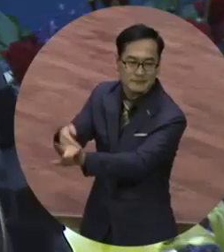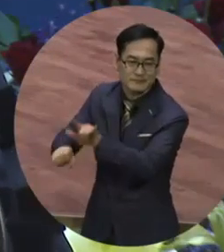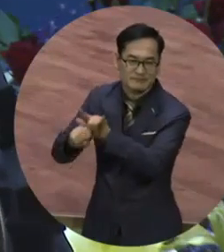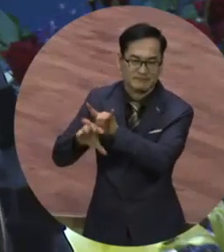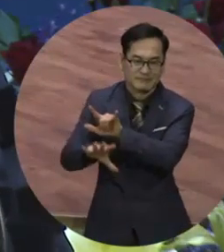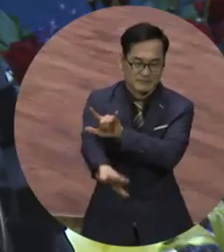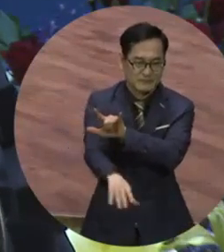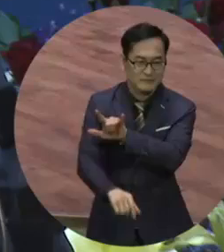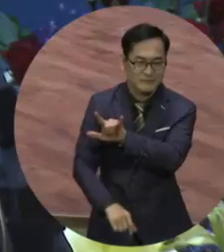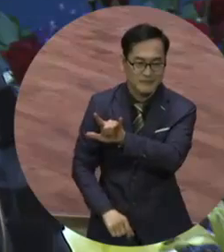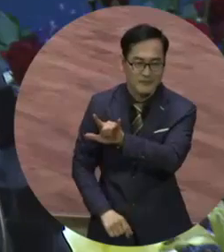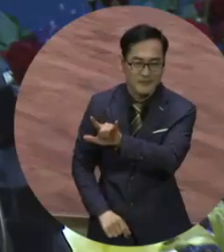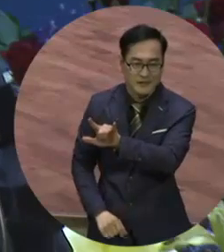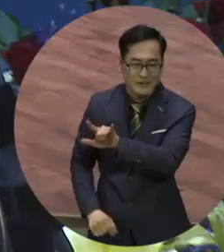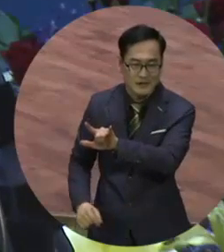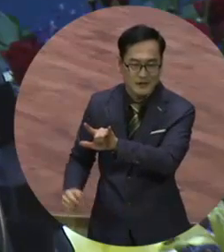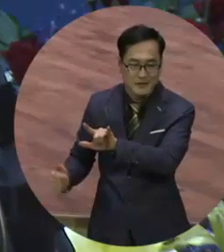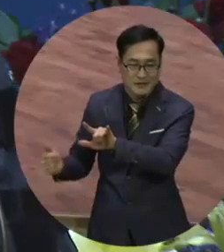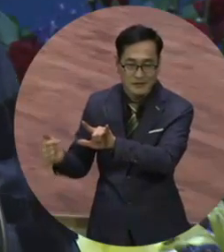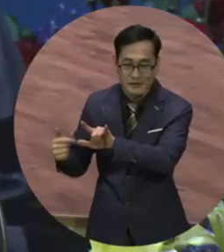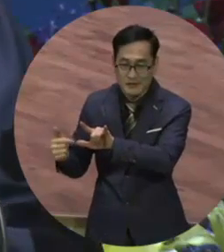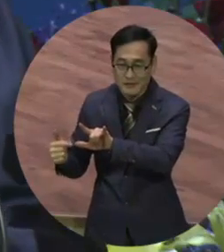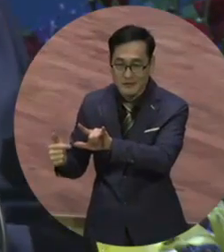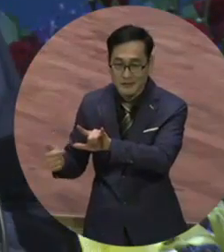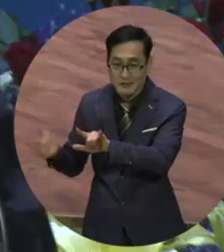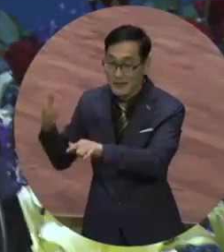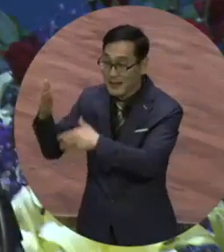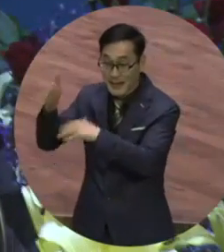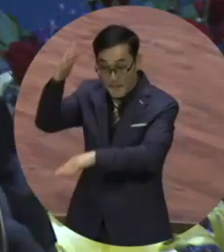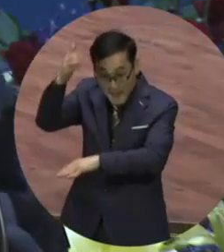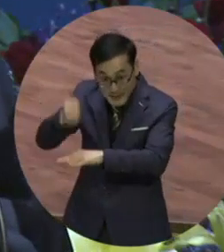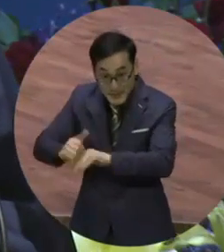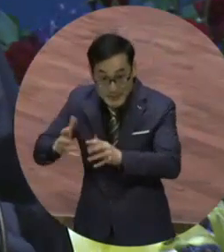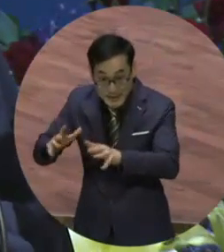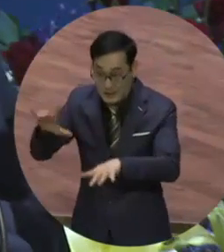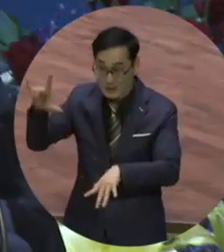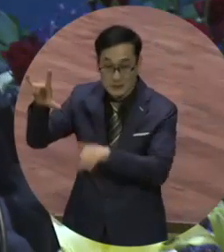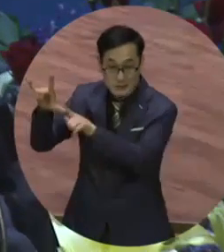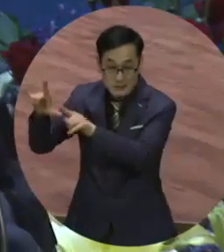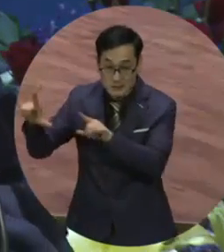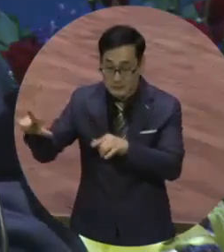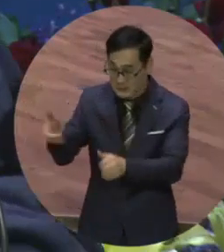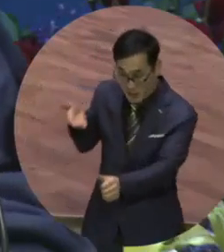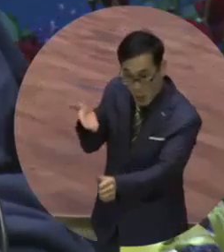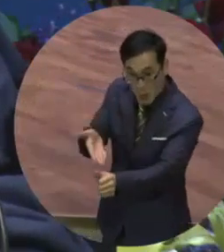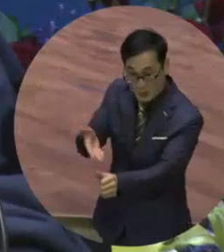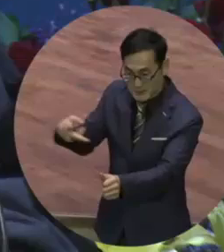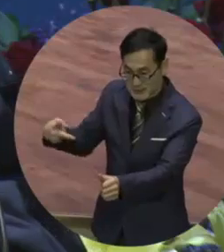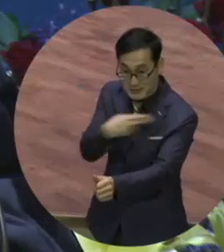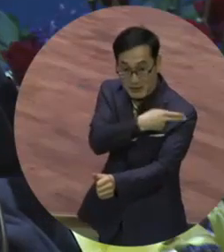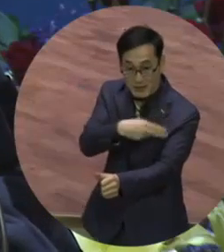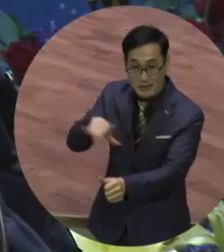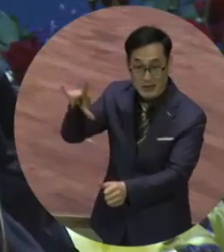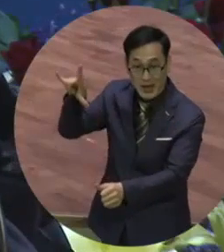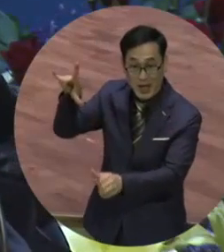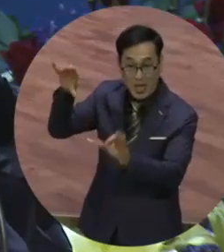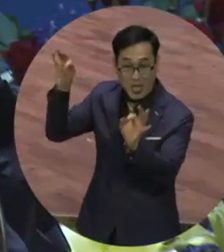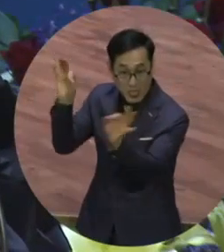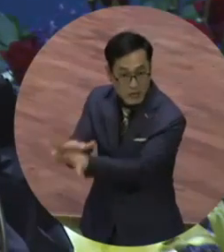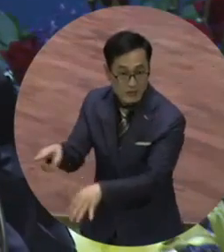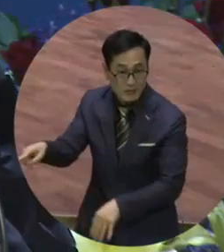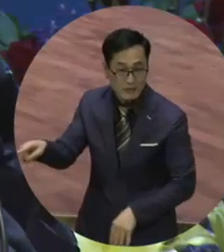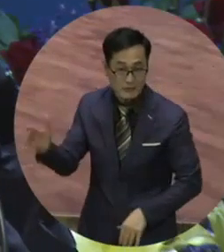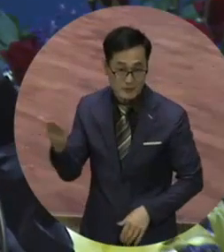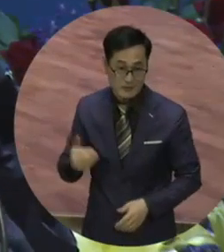말합니다. 불신자는 몰라요. 여러분 대한민국 우리나라 글씨는 세종대왕 썼는데 한국말 누가 썼어요? 누가